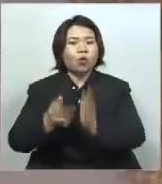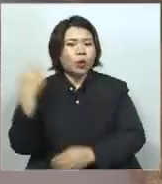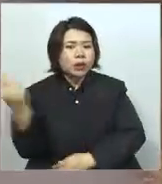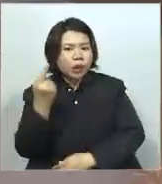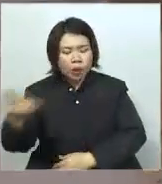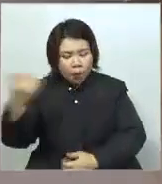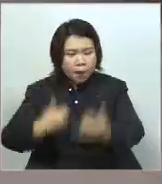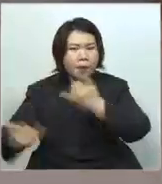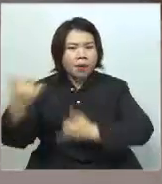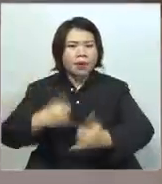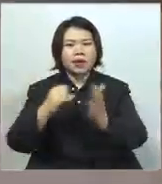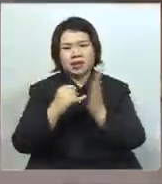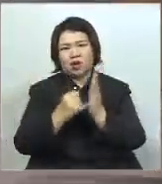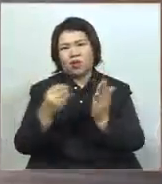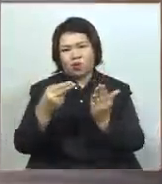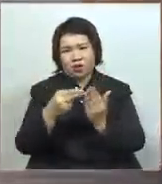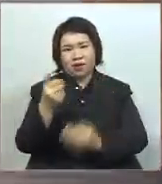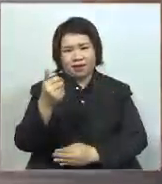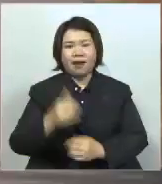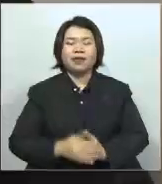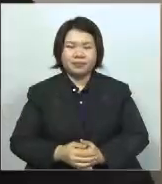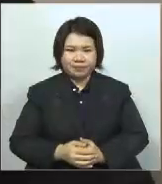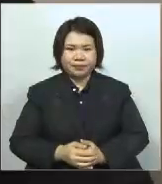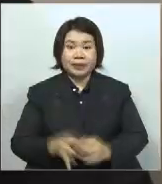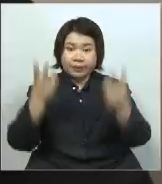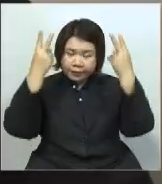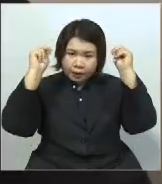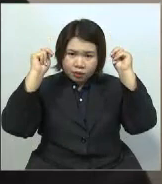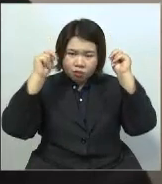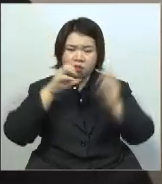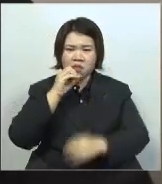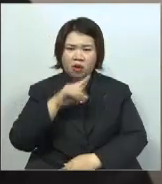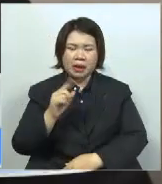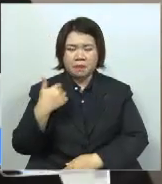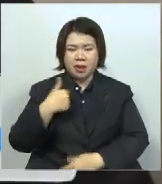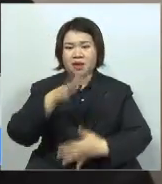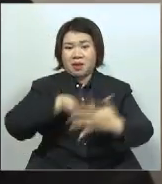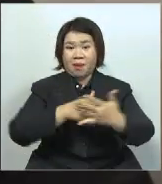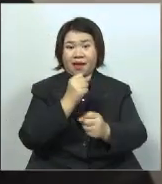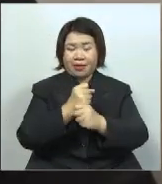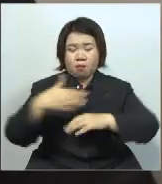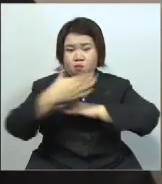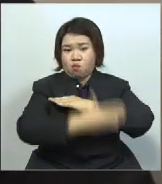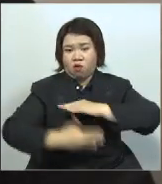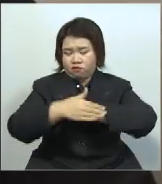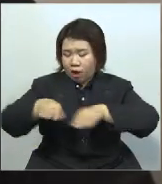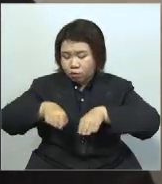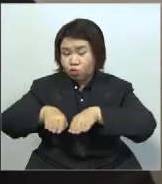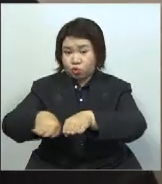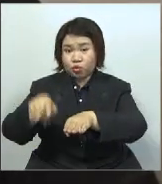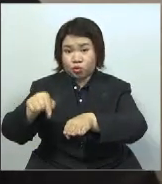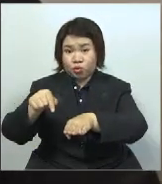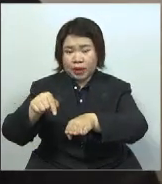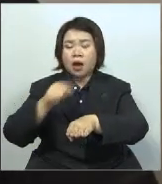ที่ยวที่มาเที่ยวในจังหวัดหนองคายด้วย ท่านประยุทธ์จันทร์โอชาท่านก็ได้มีนโยบายทำรถไฟรางคู่เนาะซึ่งปัจ